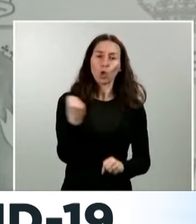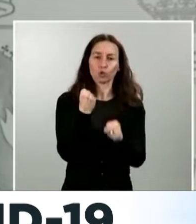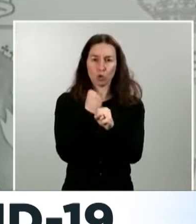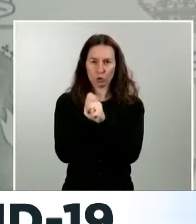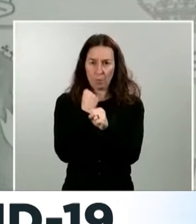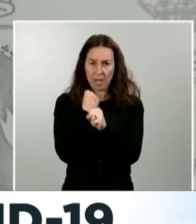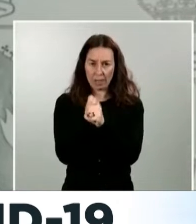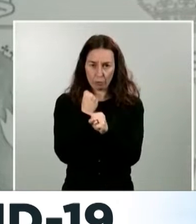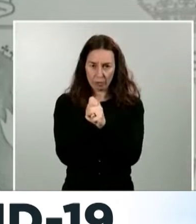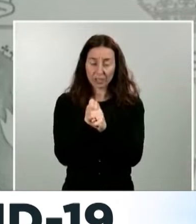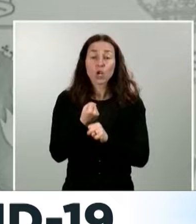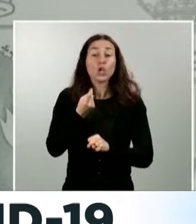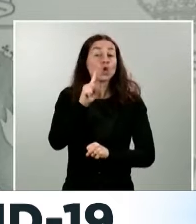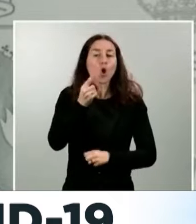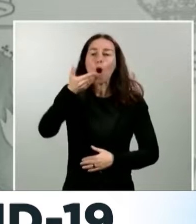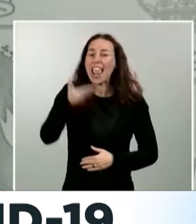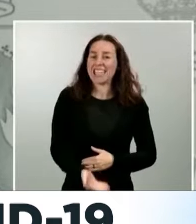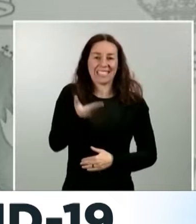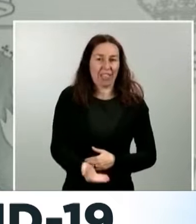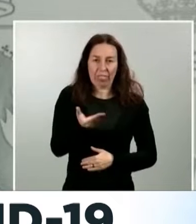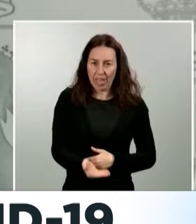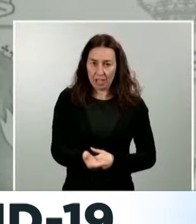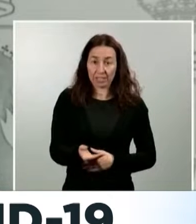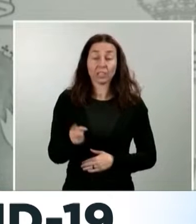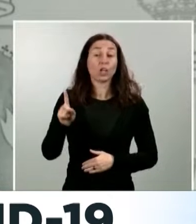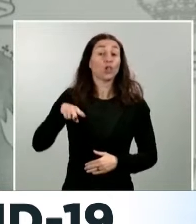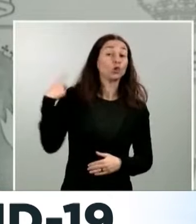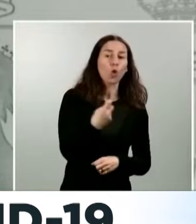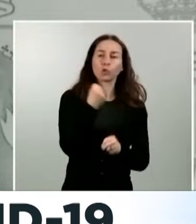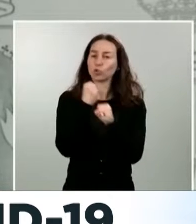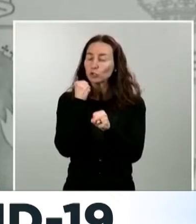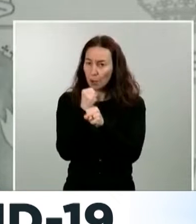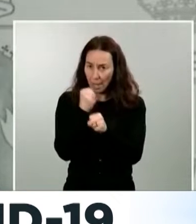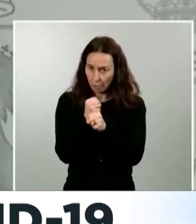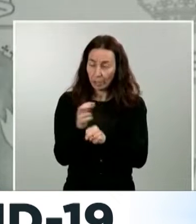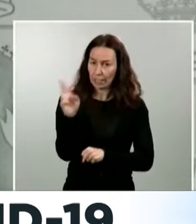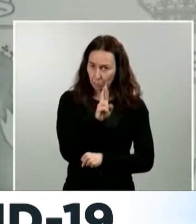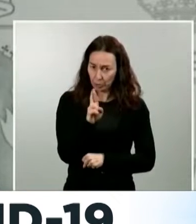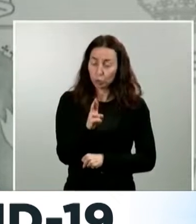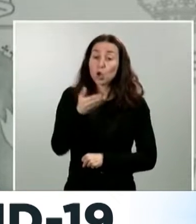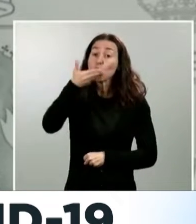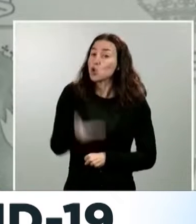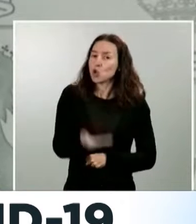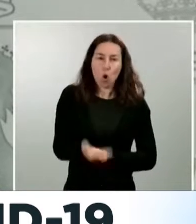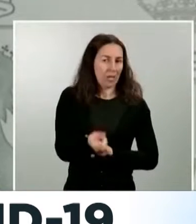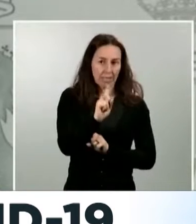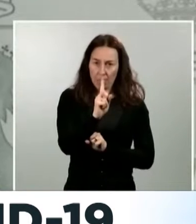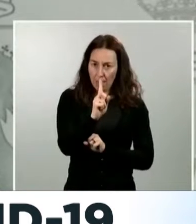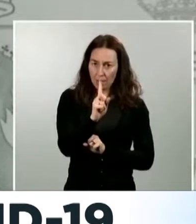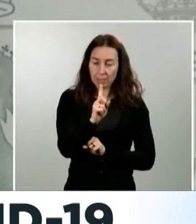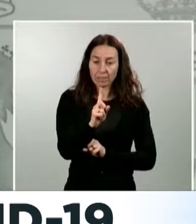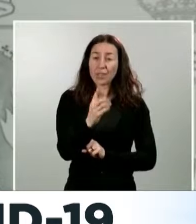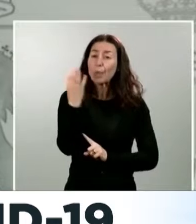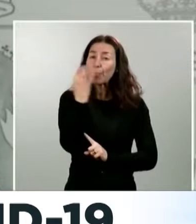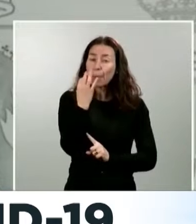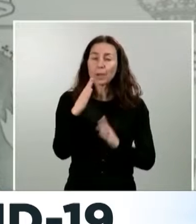të domosdoshëm e përsëris, të gjithë punëtorët jo të domosdoshëm duhet të qëndrojnë në shtëpi për 2 javët ardhshme, ashtu siç bëjnë në